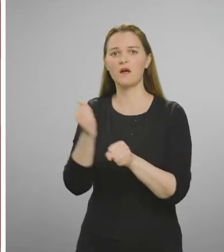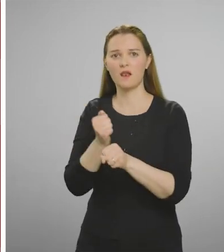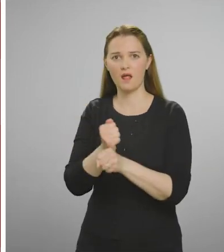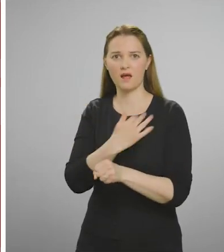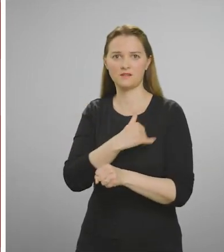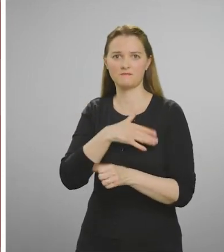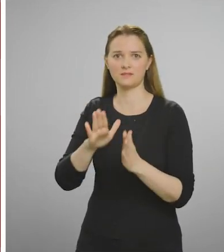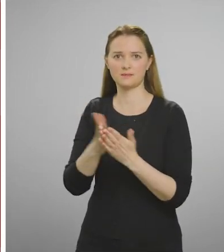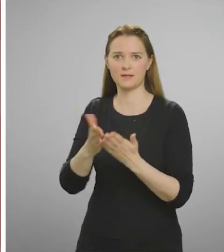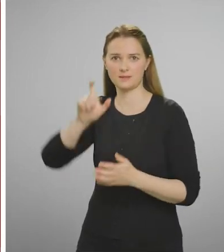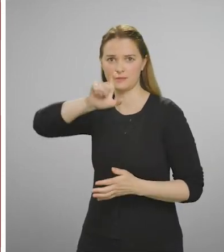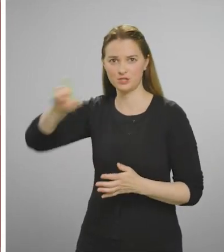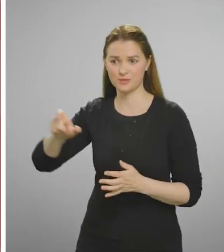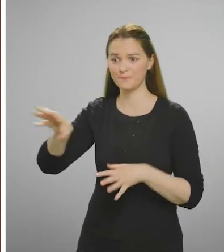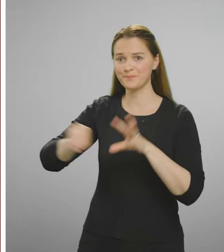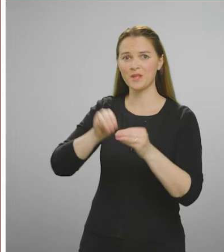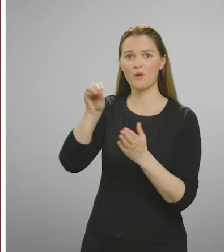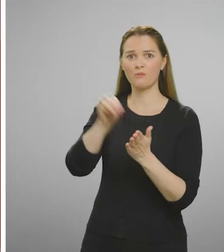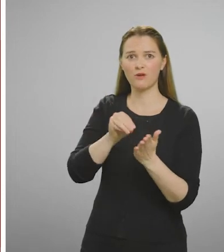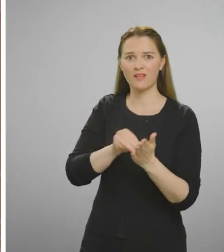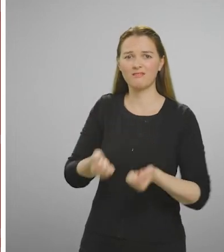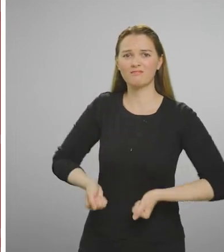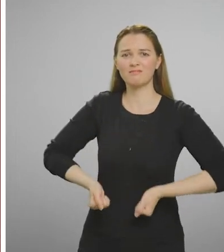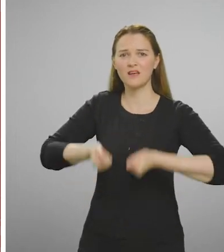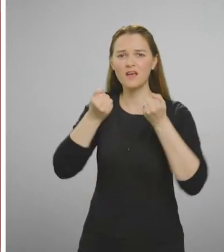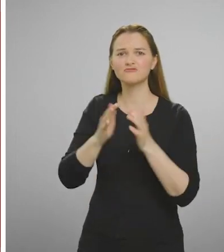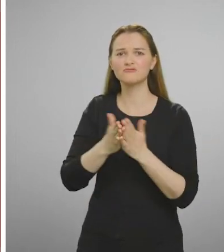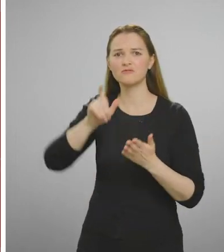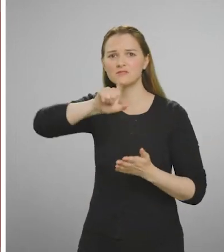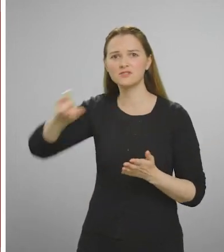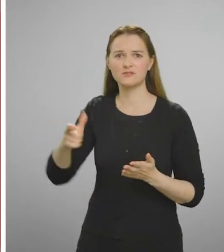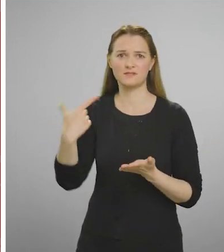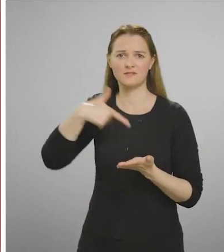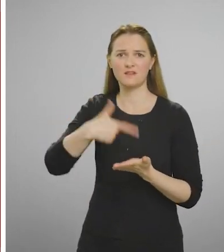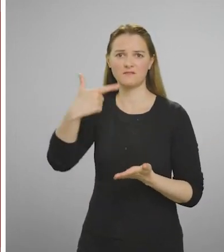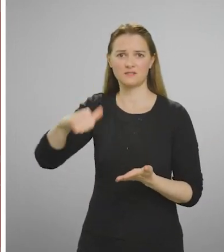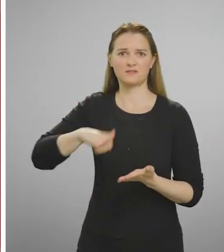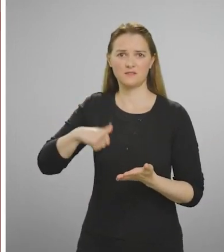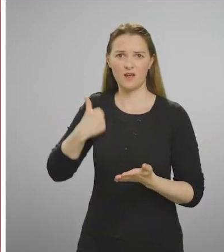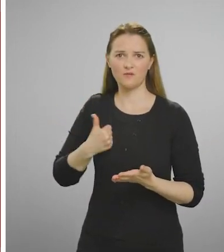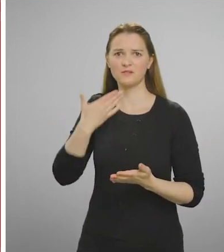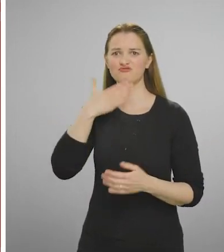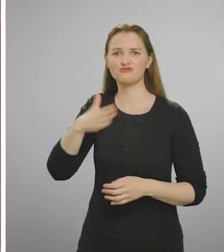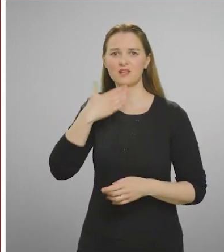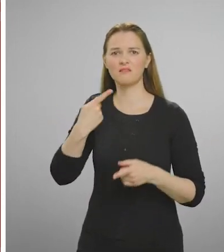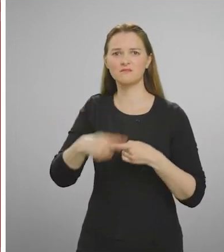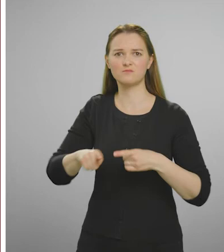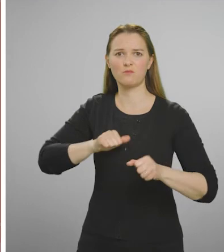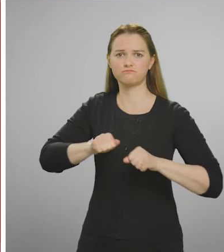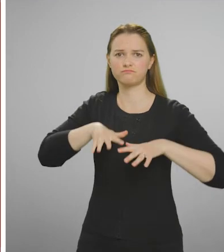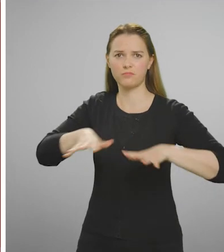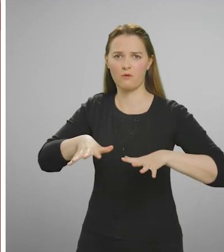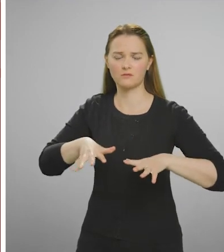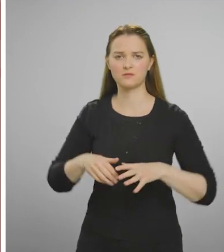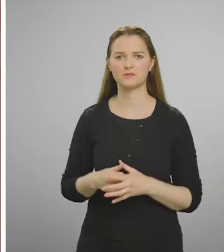hrvatskih knjižnica, a prikupljanje podataka otežano je za one knjižnice koje su u 2020. godini stradale u